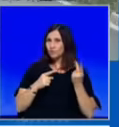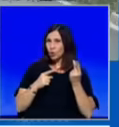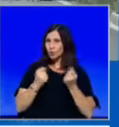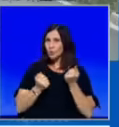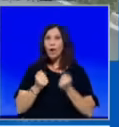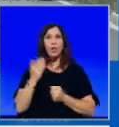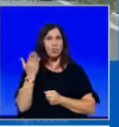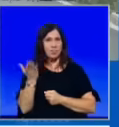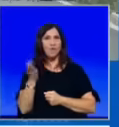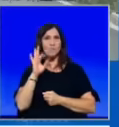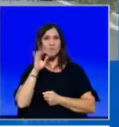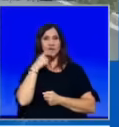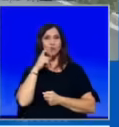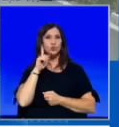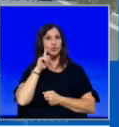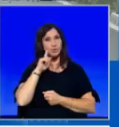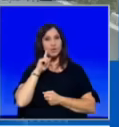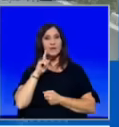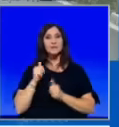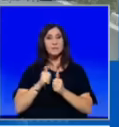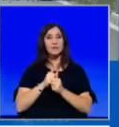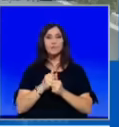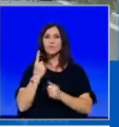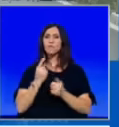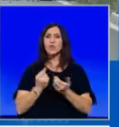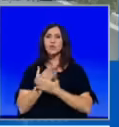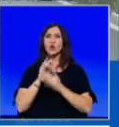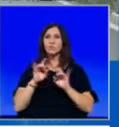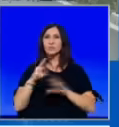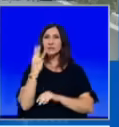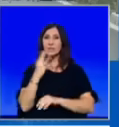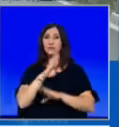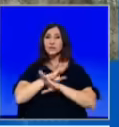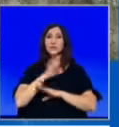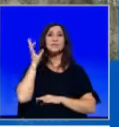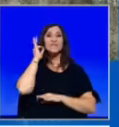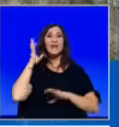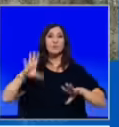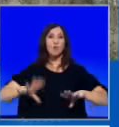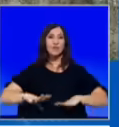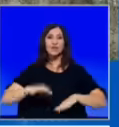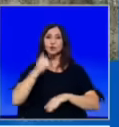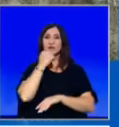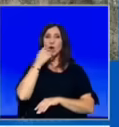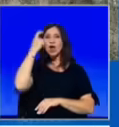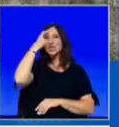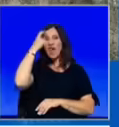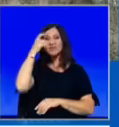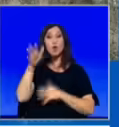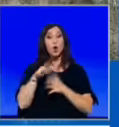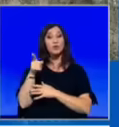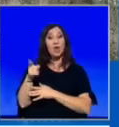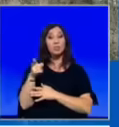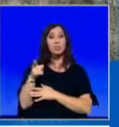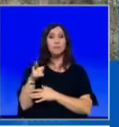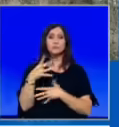негов 50-годишен спътник. По първоначална информация и тримата загинали са от Асеновградското село Червен. Хората там